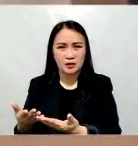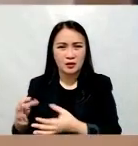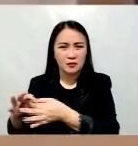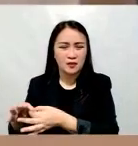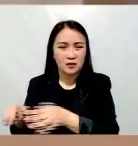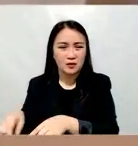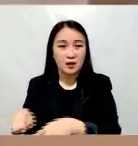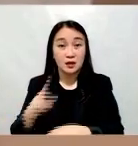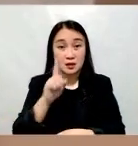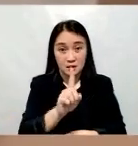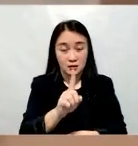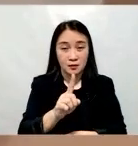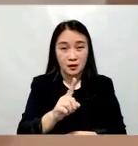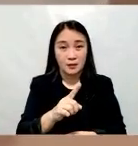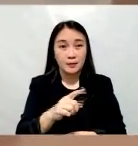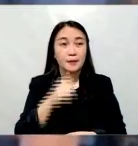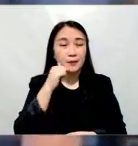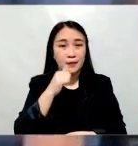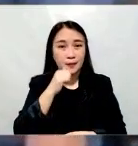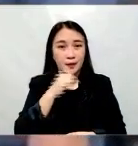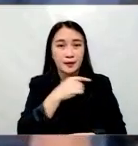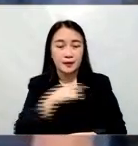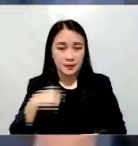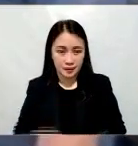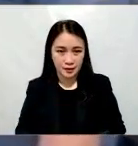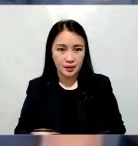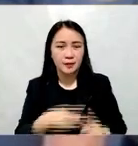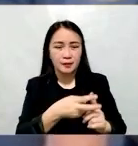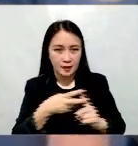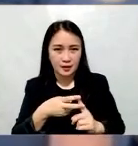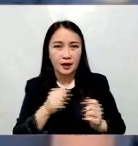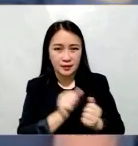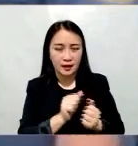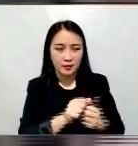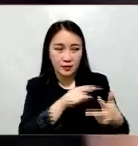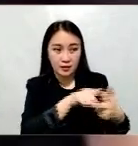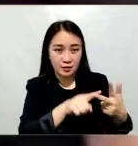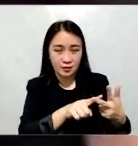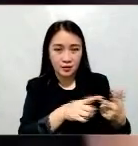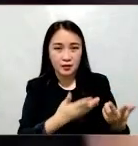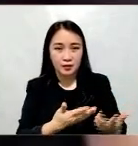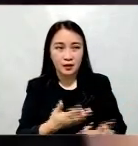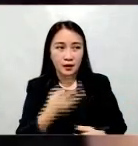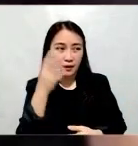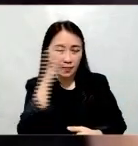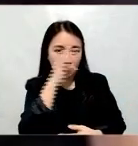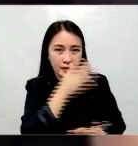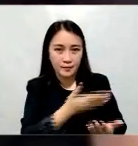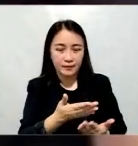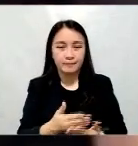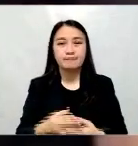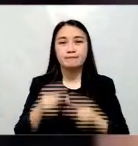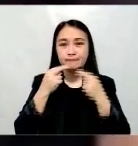Chinese na siya umanong nagpakidnap sa biktima. Tinutugis na ng mga pulis ang nasabing babae. Nagbabalita mula sa